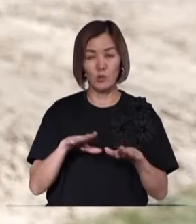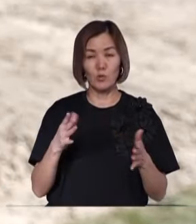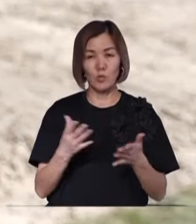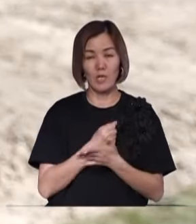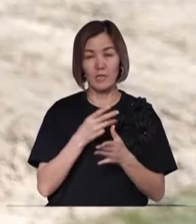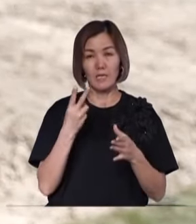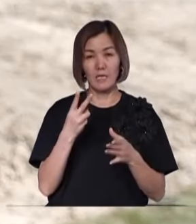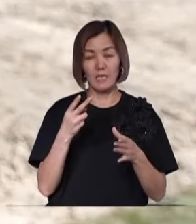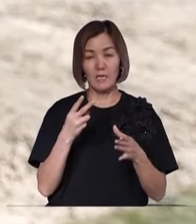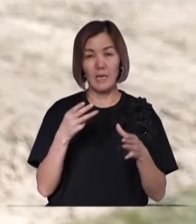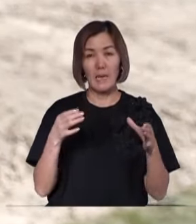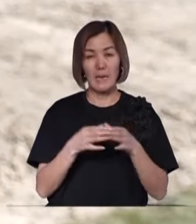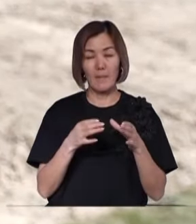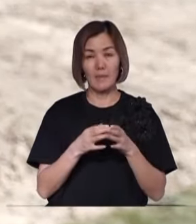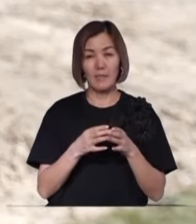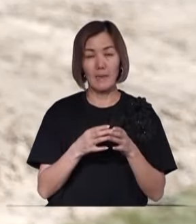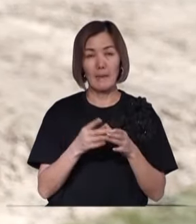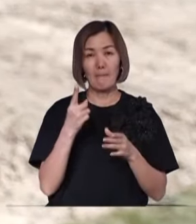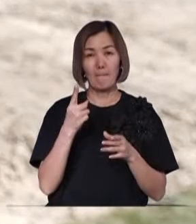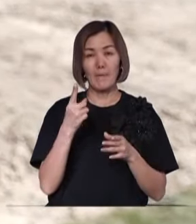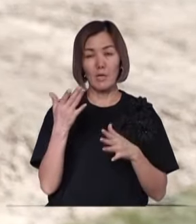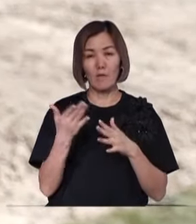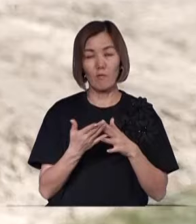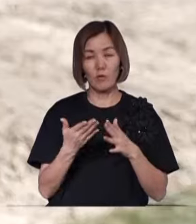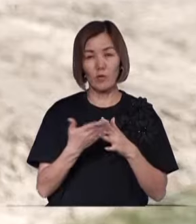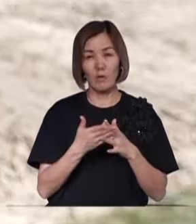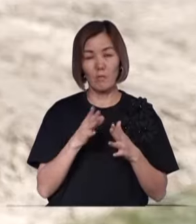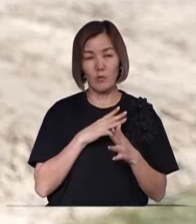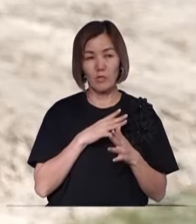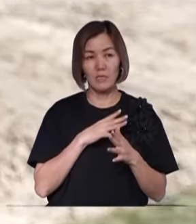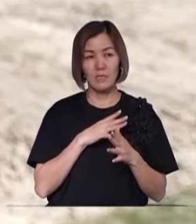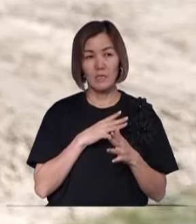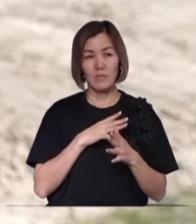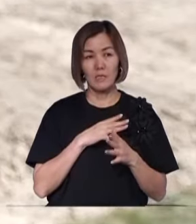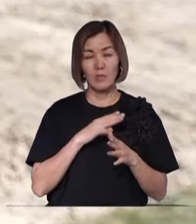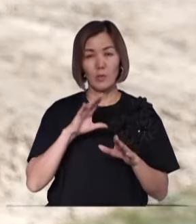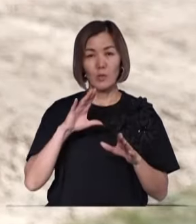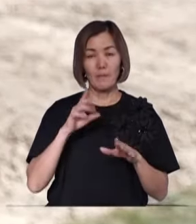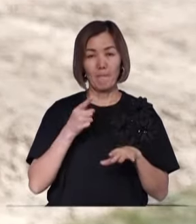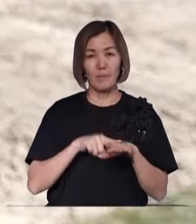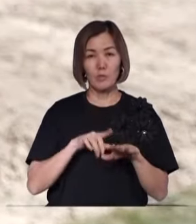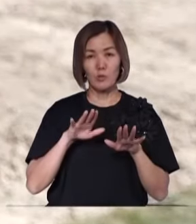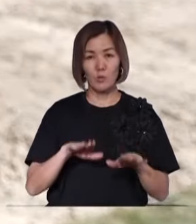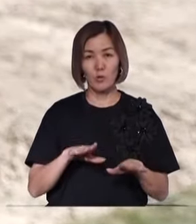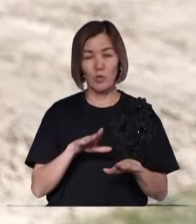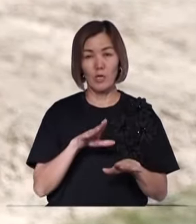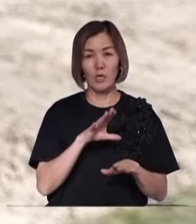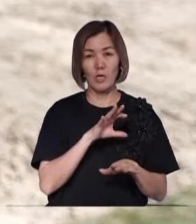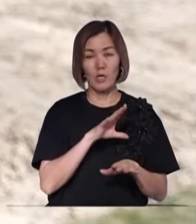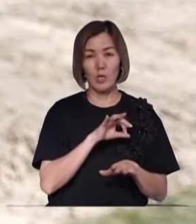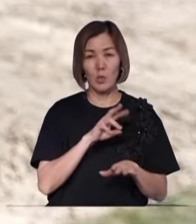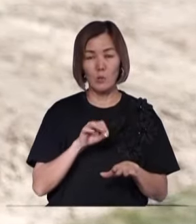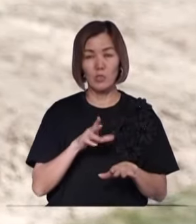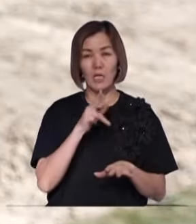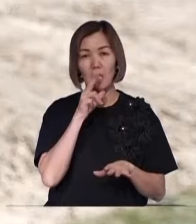о жерде бірақ қана квота болды осы олимпиада лицензия ойындарына. Сол жерде күміске бірінші орын Южная Корея болды.